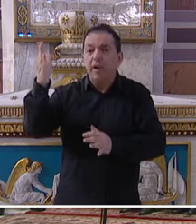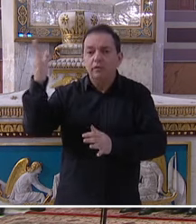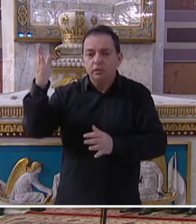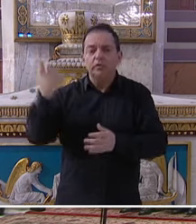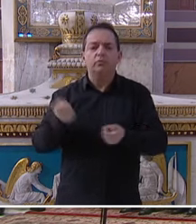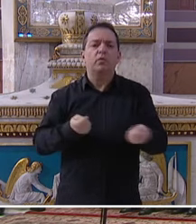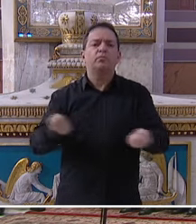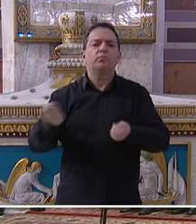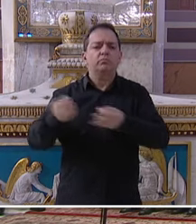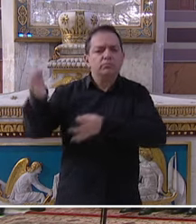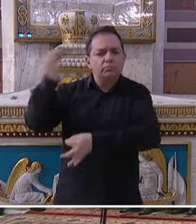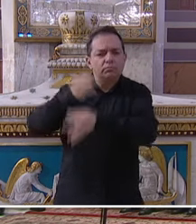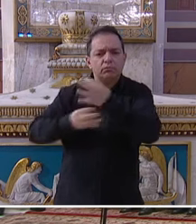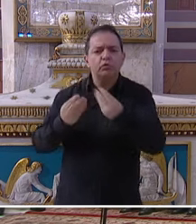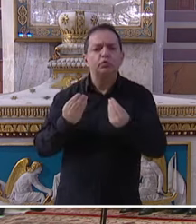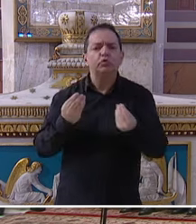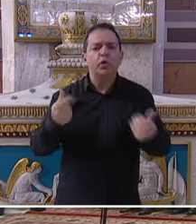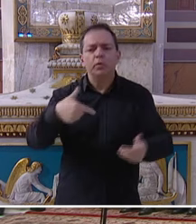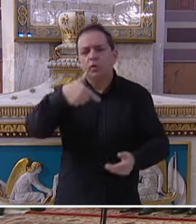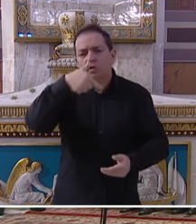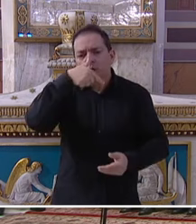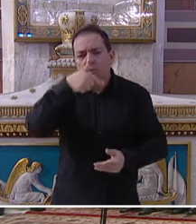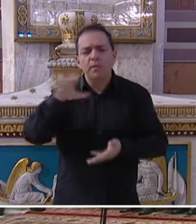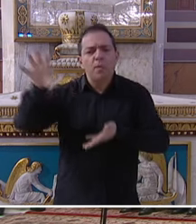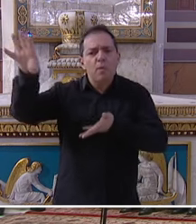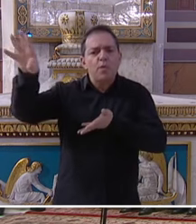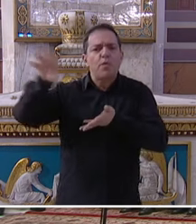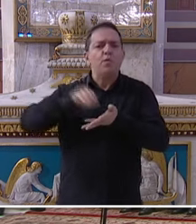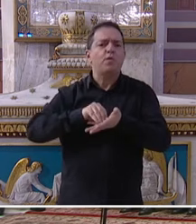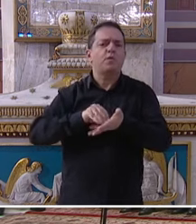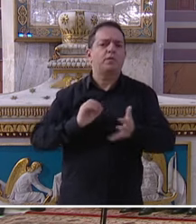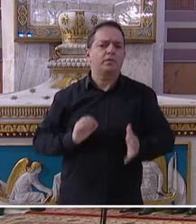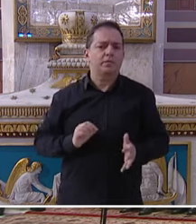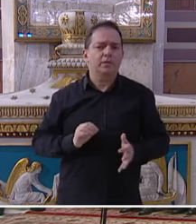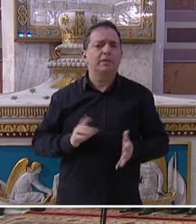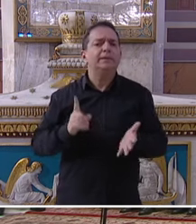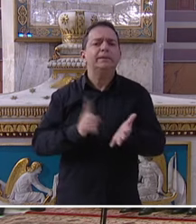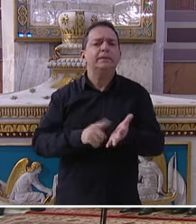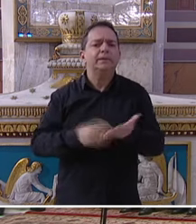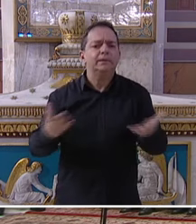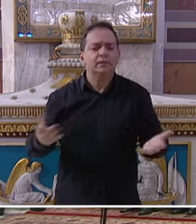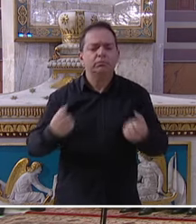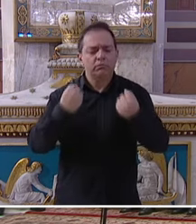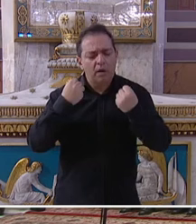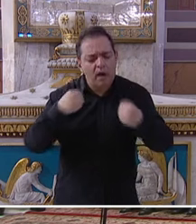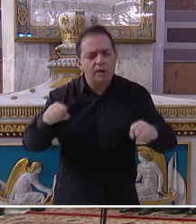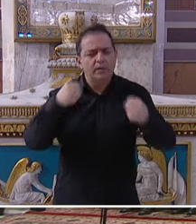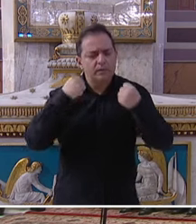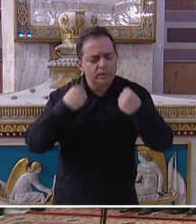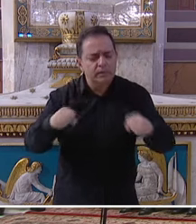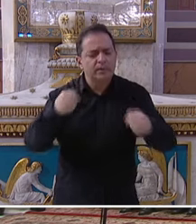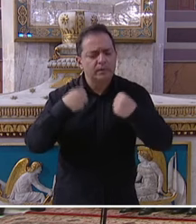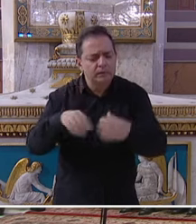ταπεινοφροσύνης, η οποία συνίσταται στην άσκηση της αρετής της